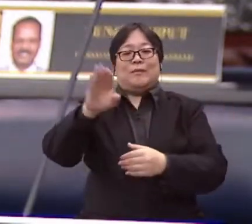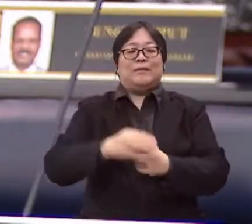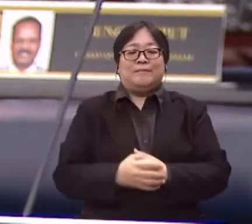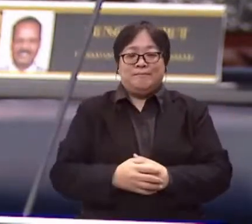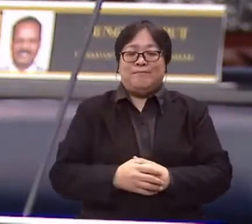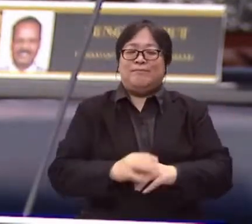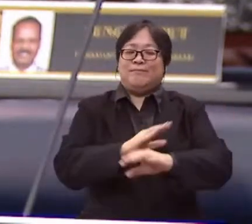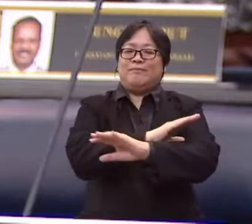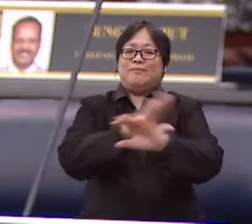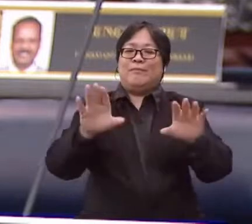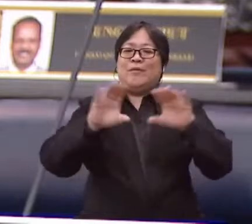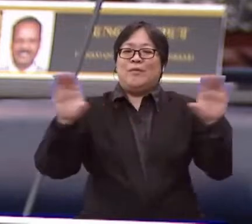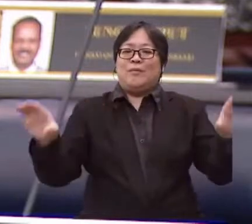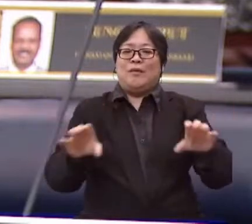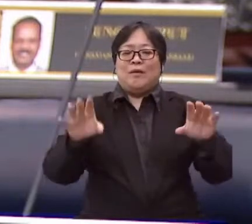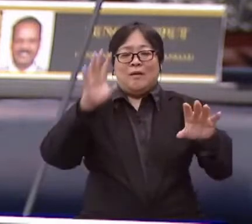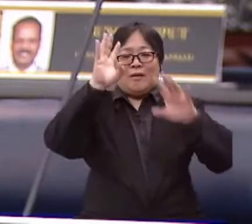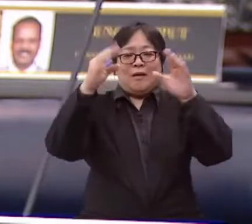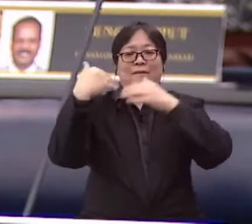melakukan